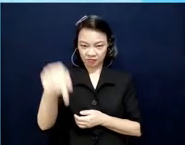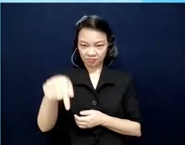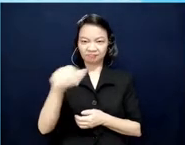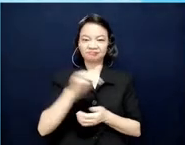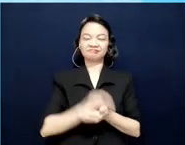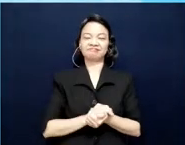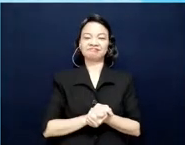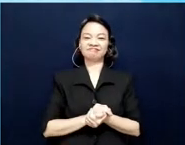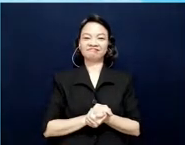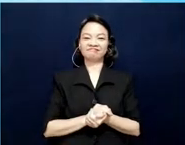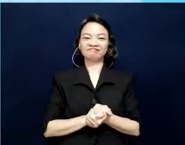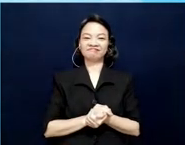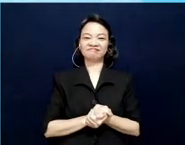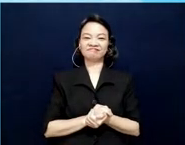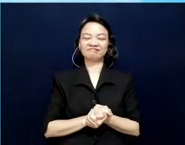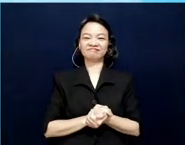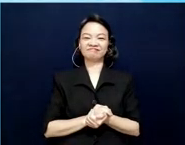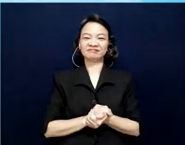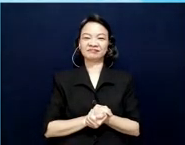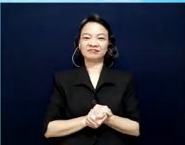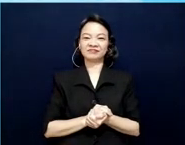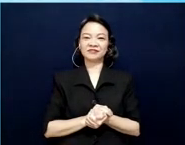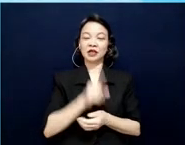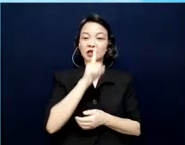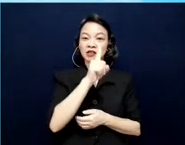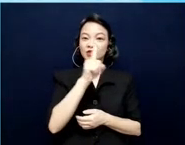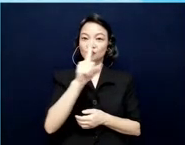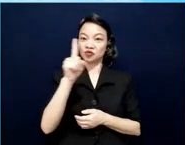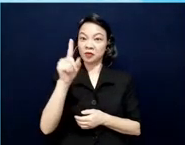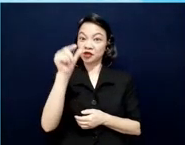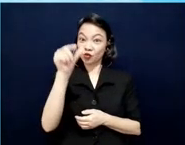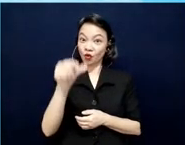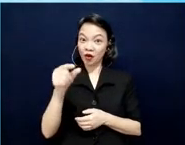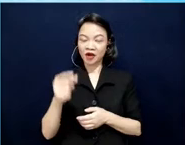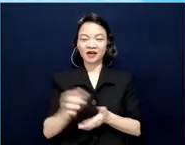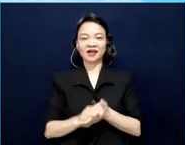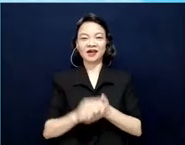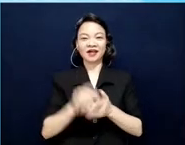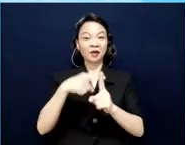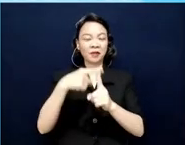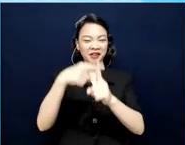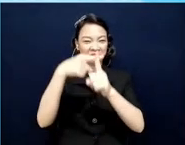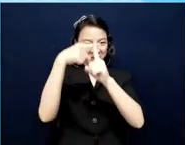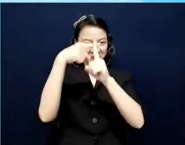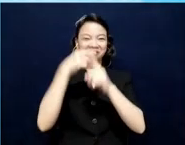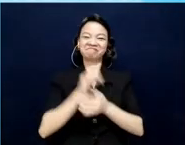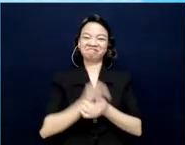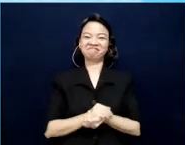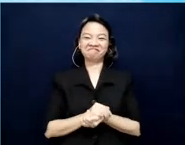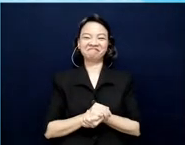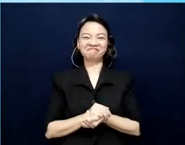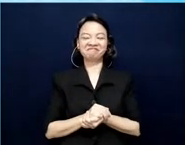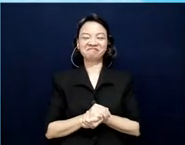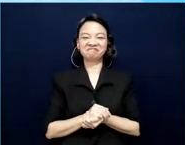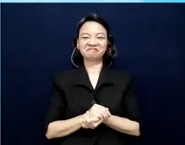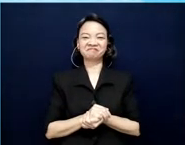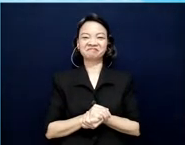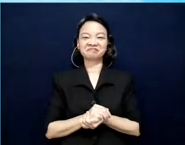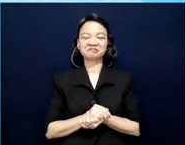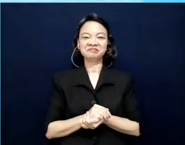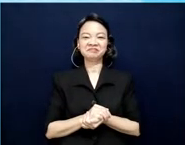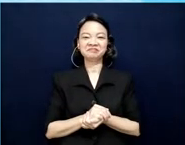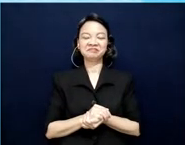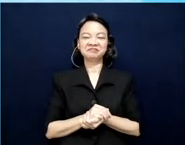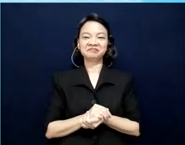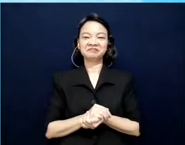sudah ini. 111 Pak. Dan akan terus bertambah tentunya oh, ya. Oh iya, sudah 111. Dan selanjutnya ada Randy Martin